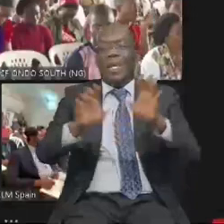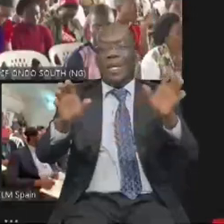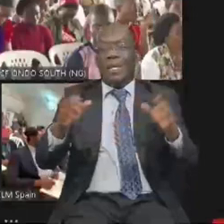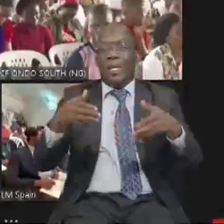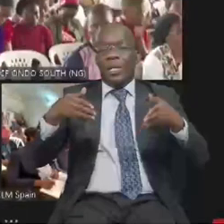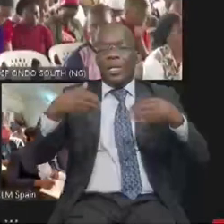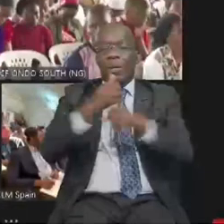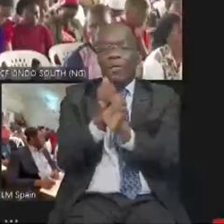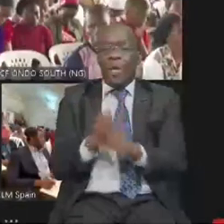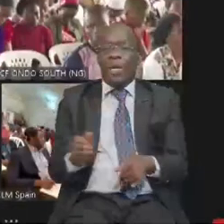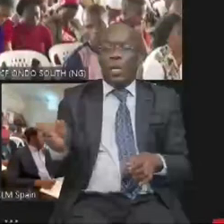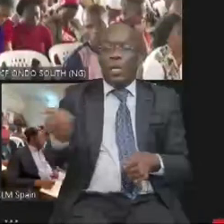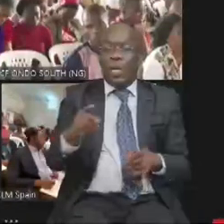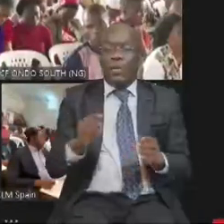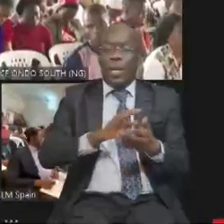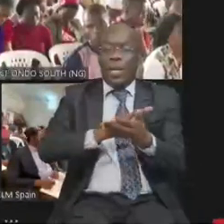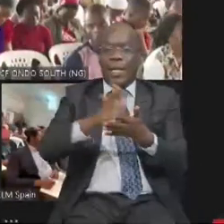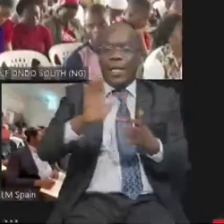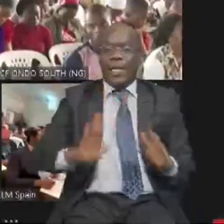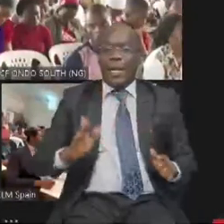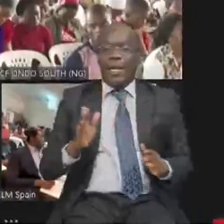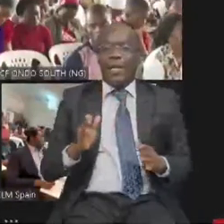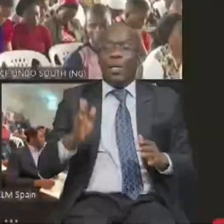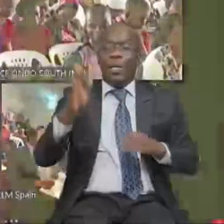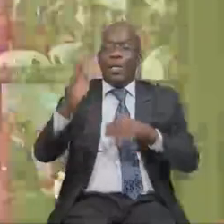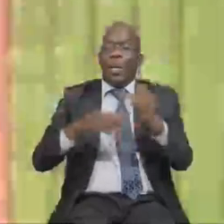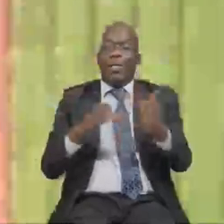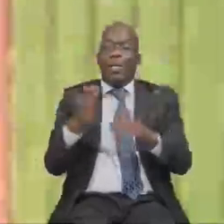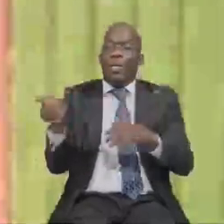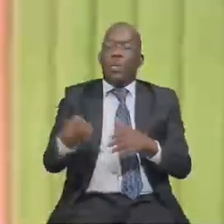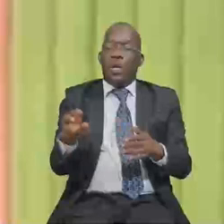qu'il brille, qu'il soit plus propre, qu'ils étaient avant de venir vers toi.